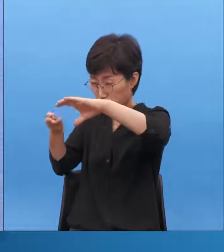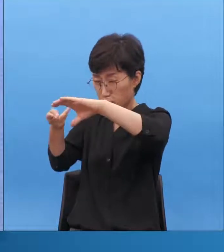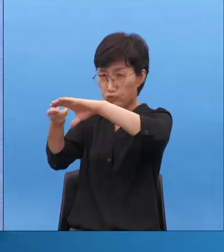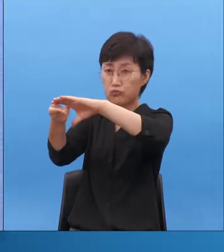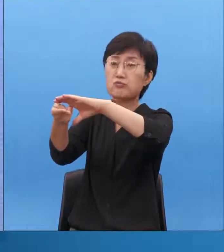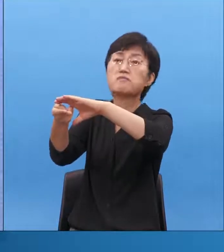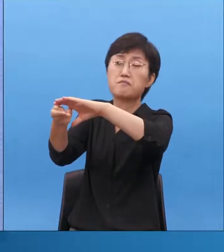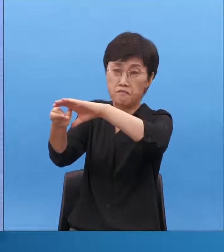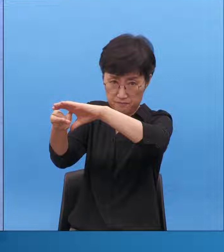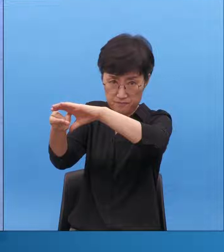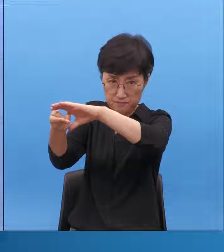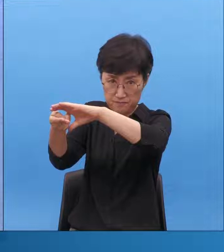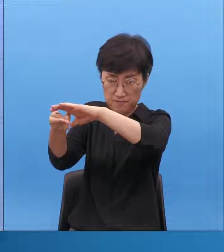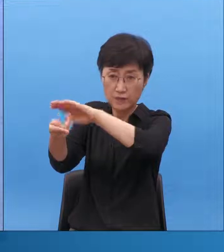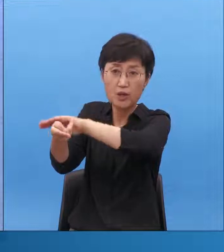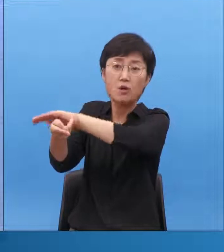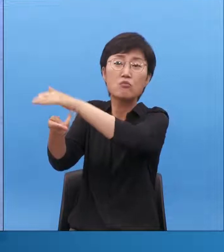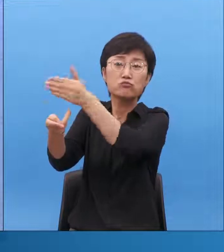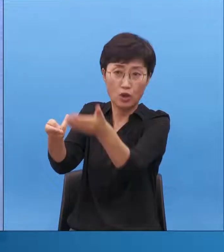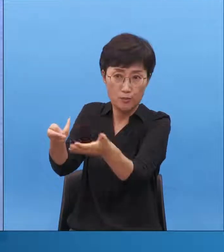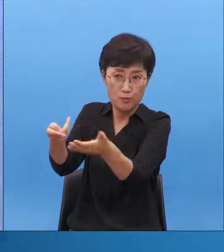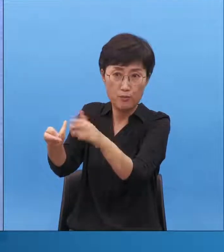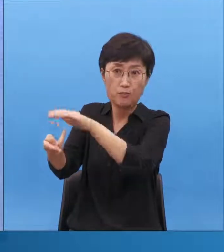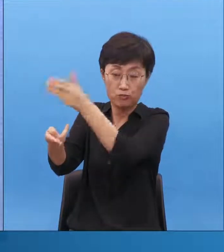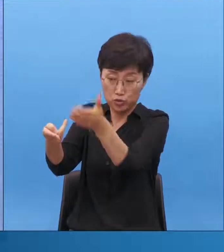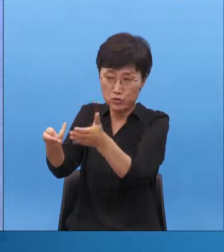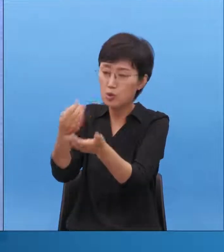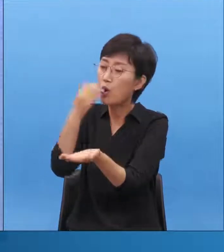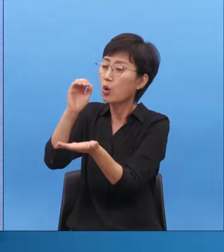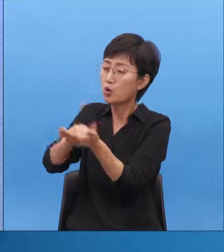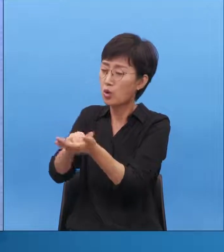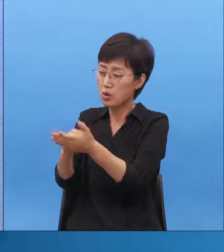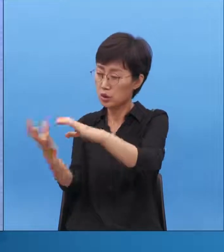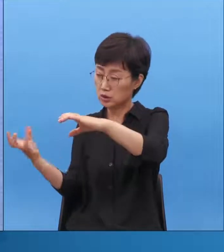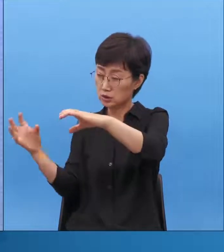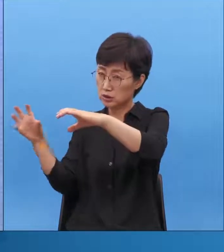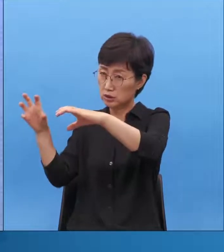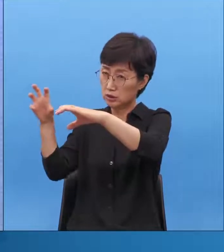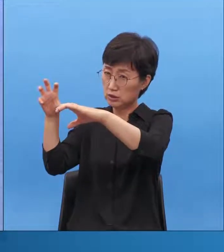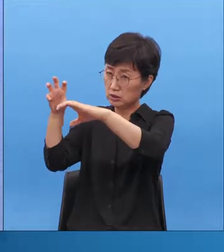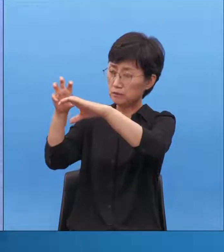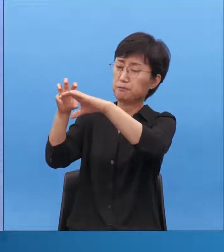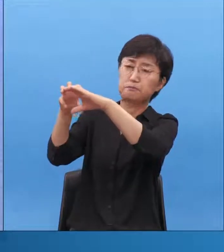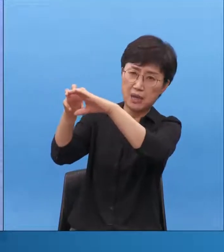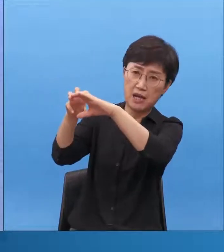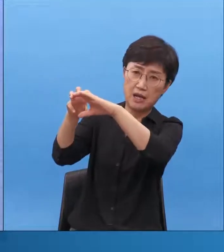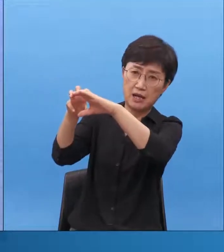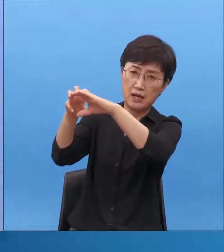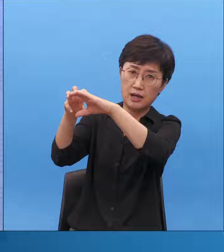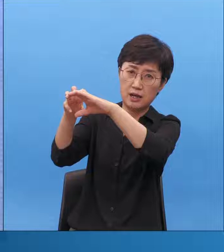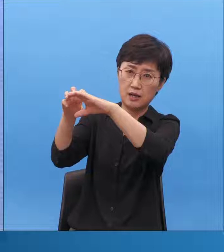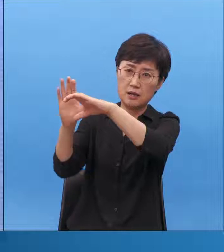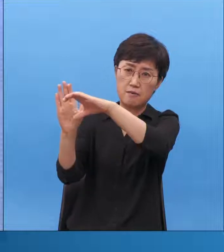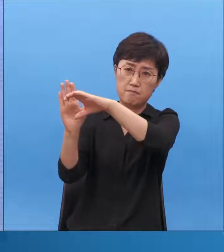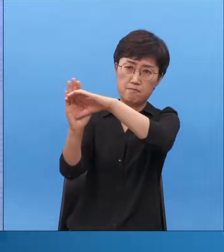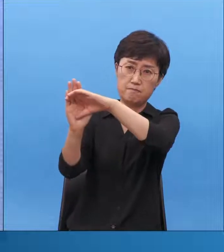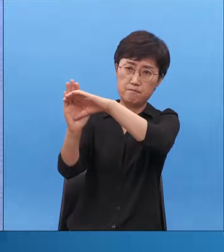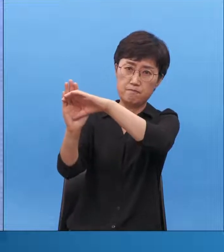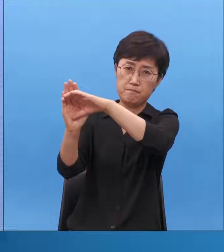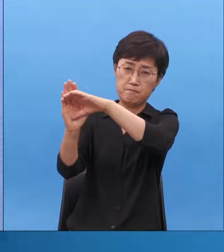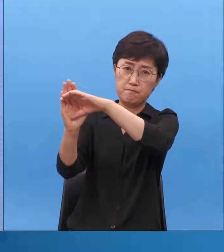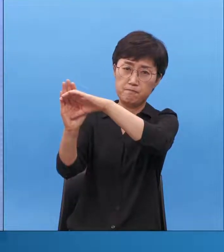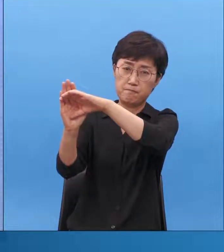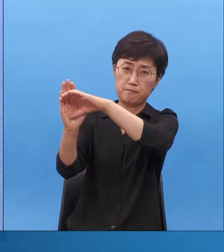하고 이제 그 법칙대로 큰 돌문을 막았다는 기록이 있어요. And it says by law that he covered the tomb with a rolled